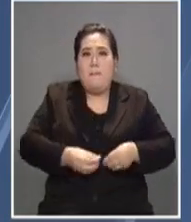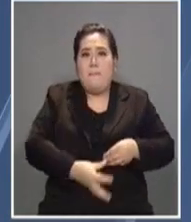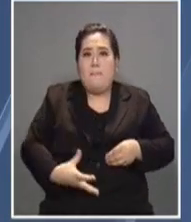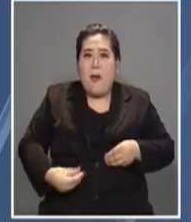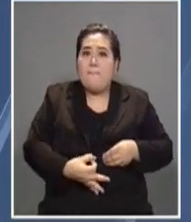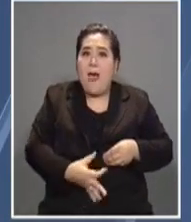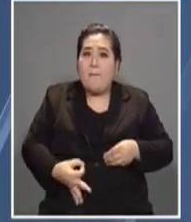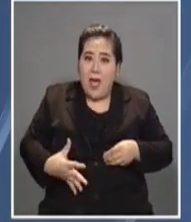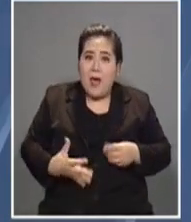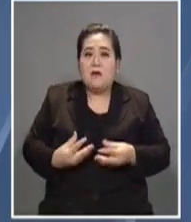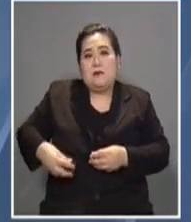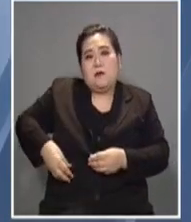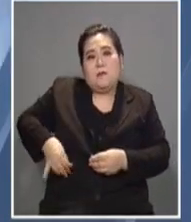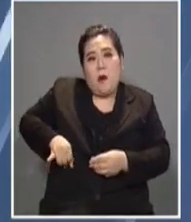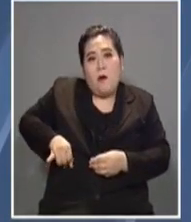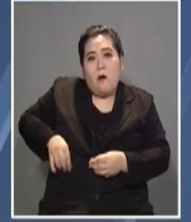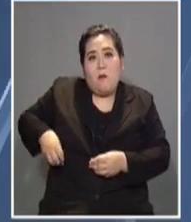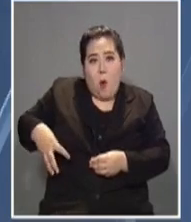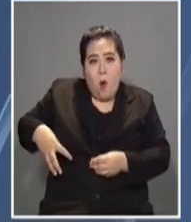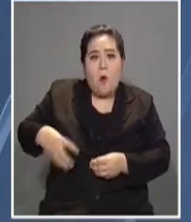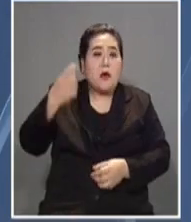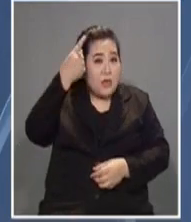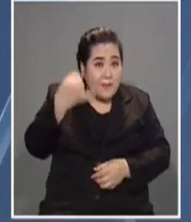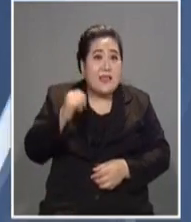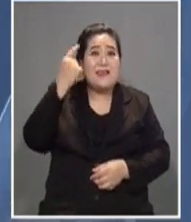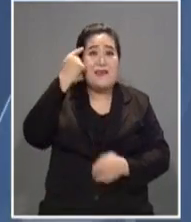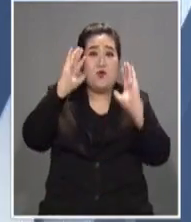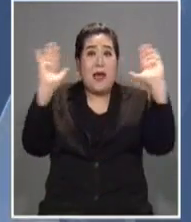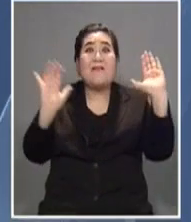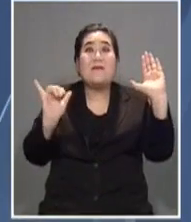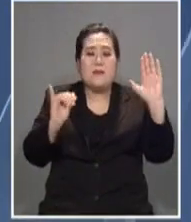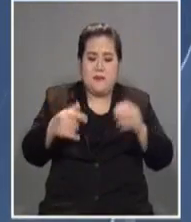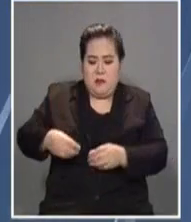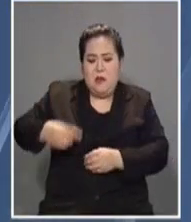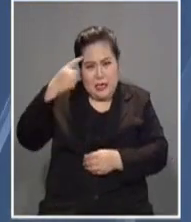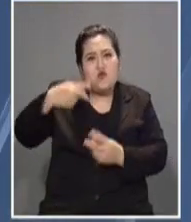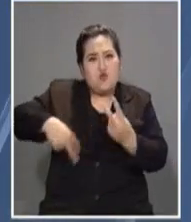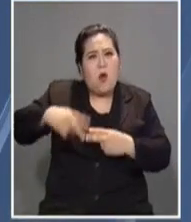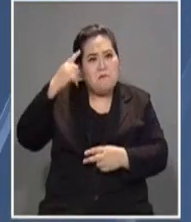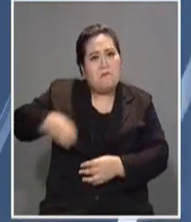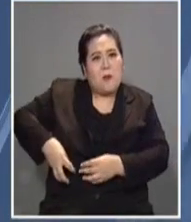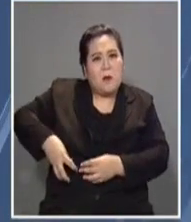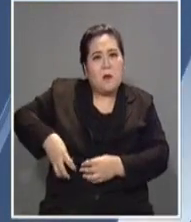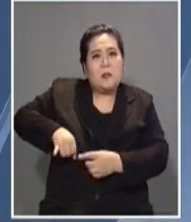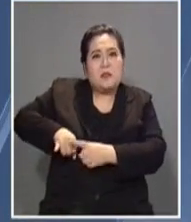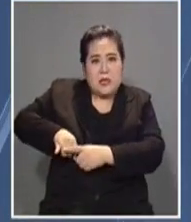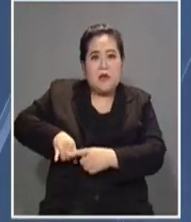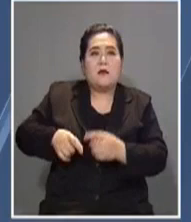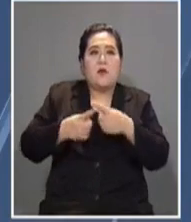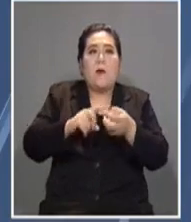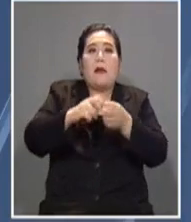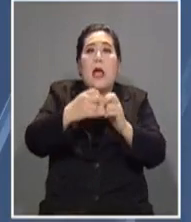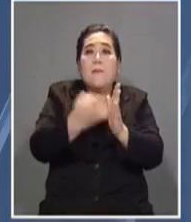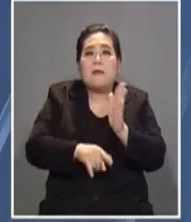ไส้ติ่งอักเสบได้สำหรับบางทีหมออาจจะไม่มีประสบการณ์มากก็อาจจะนึกว่าเป็นไส้ติ่งเป็นอะไรแต่ปรากฏว่ามันเป็นเรื่อง